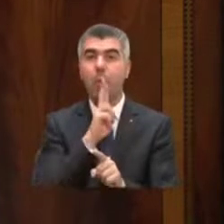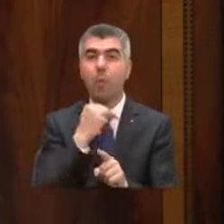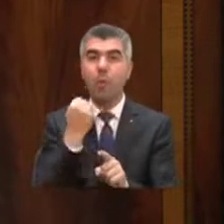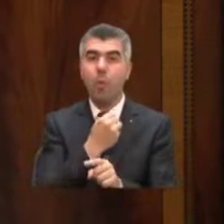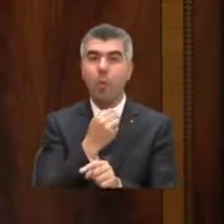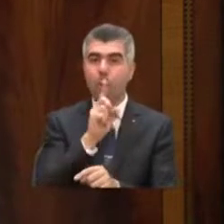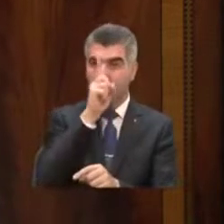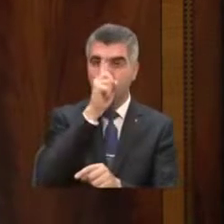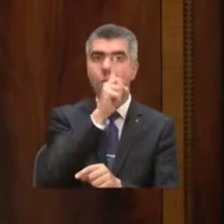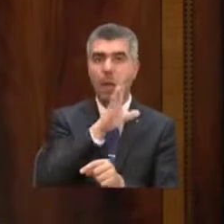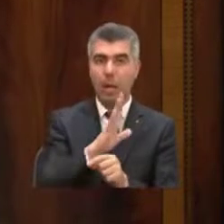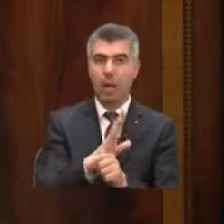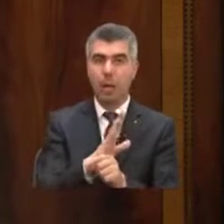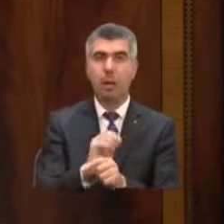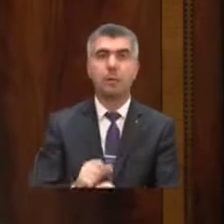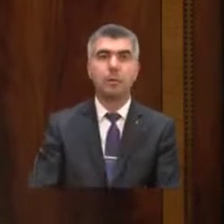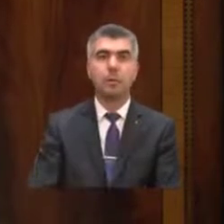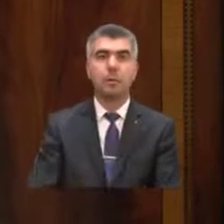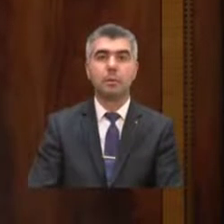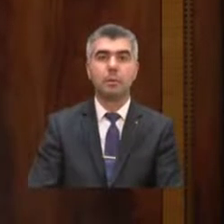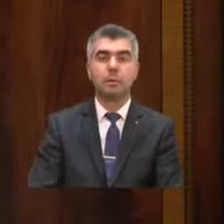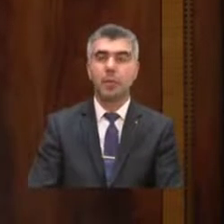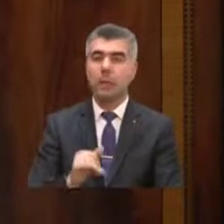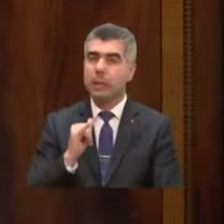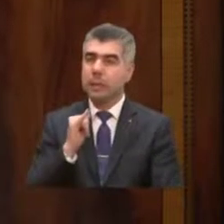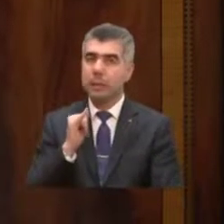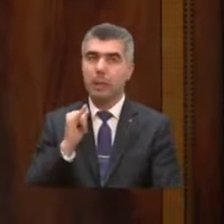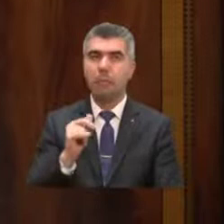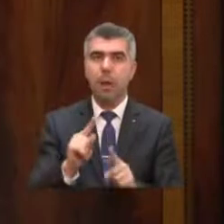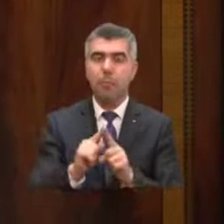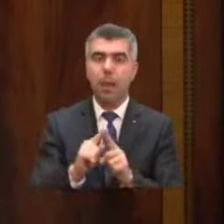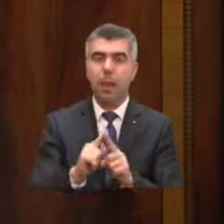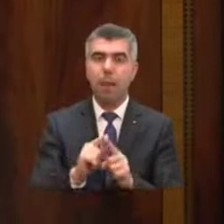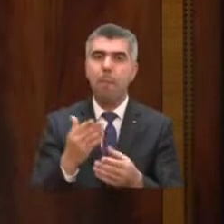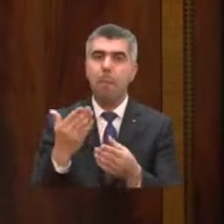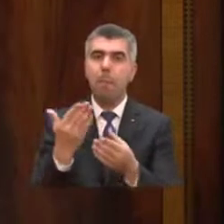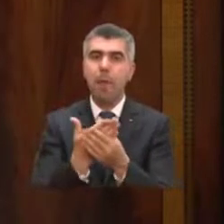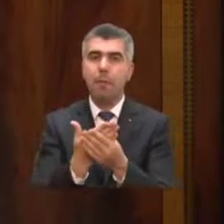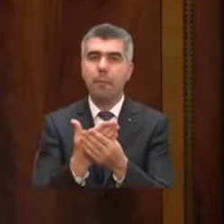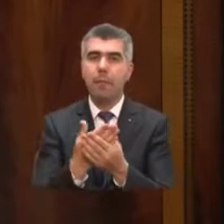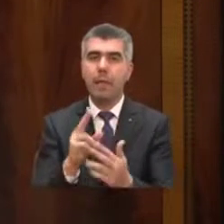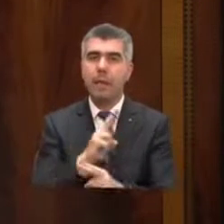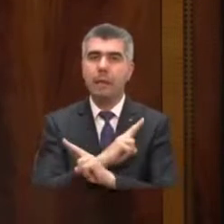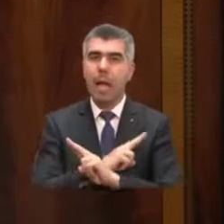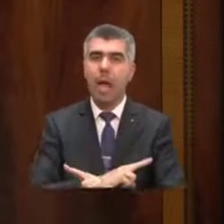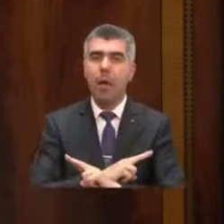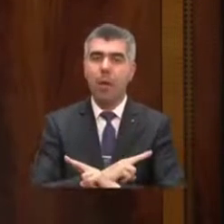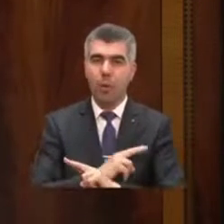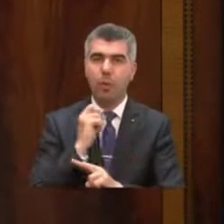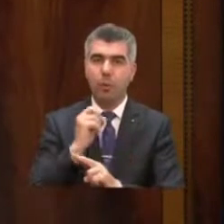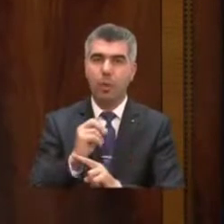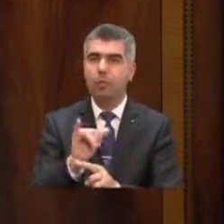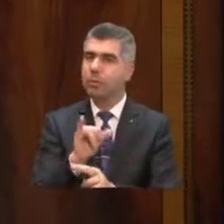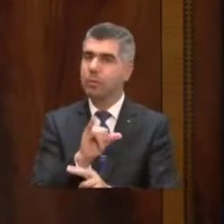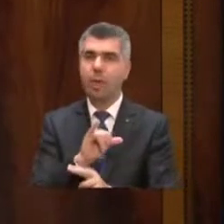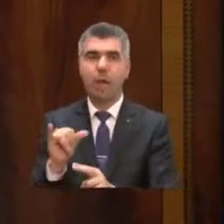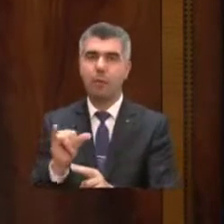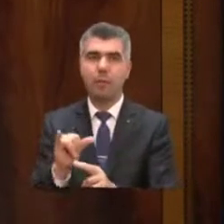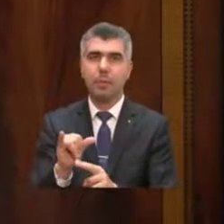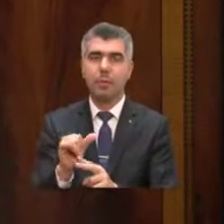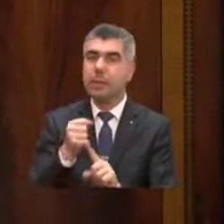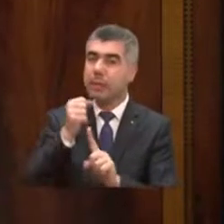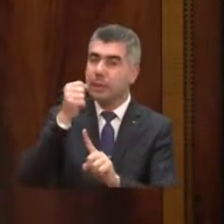شاء الله على عدم توريط ملف التقاعد كما ورثناه نحن،